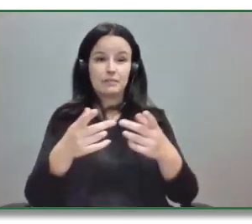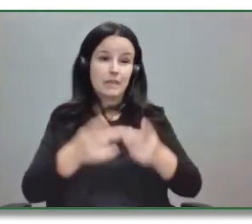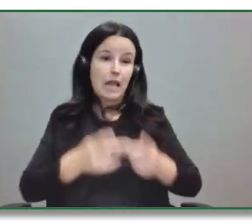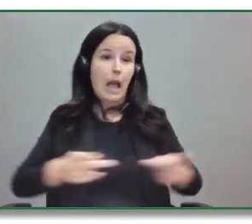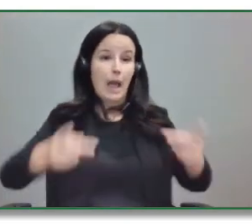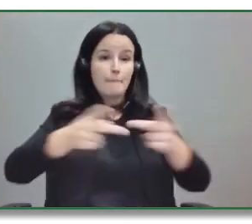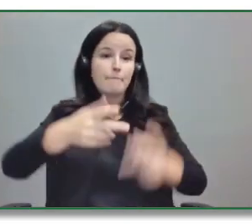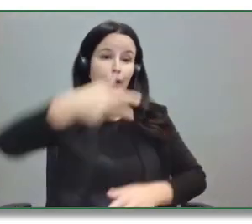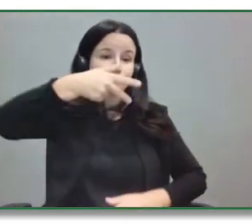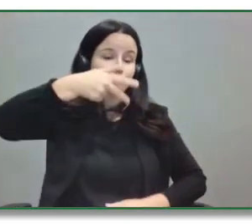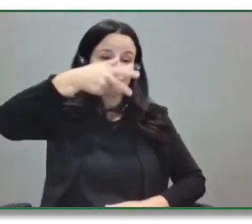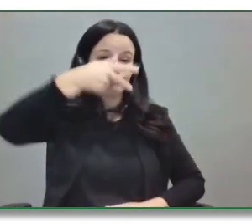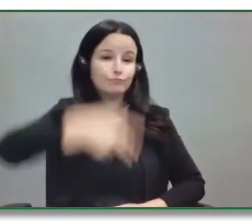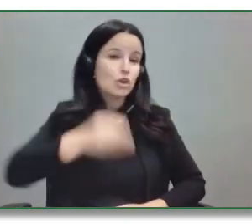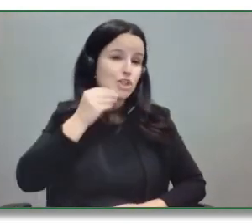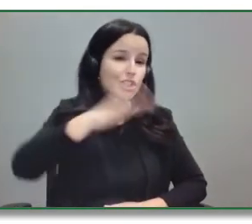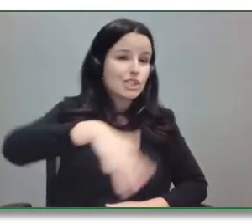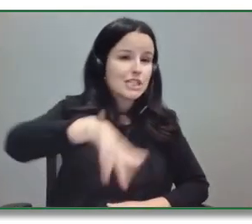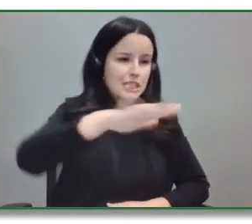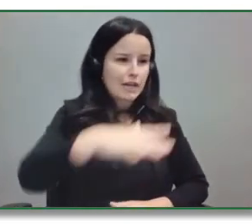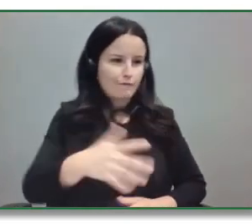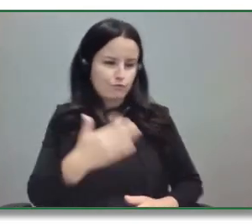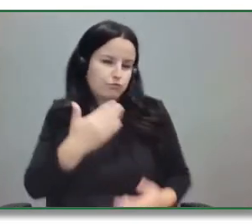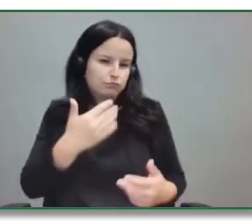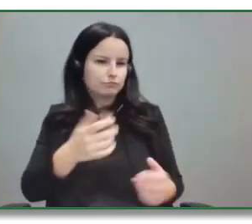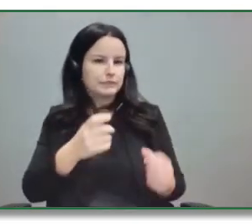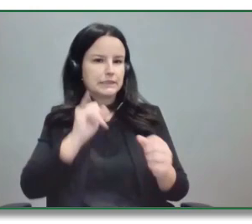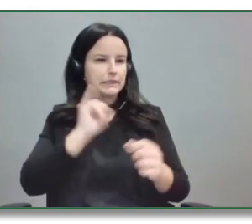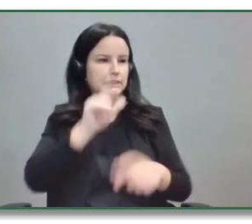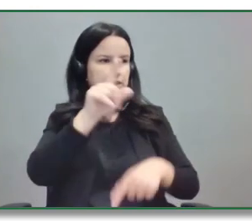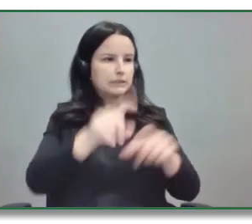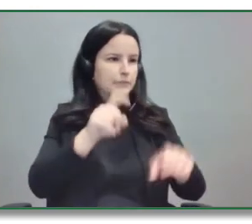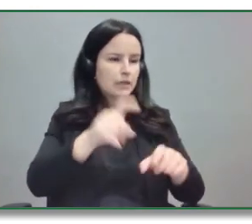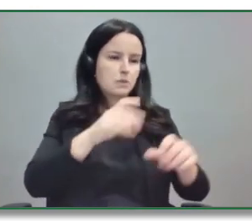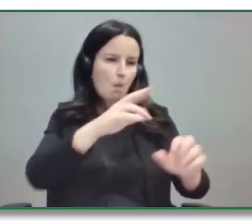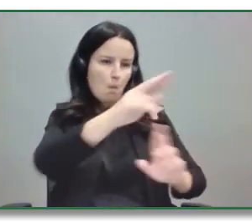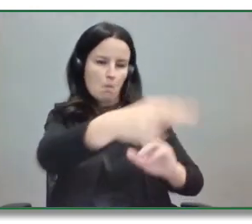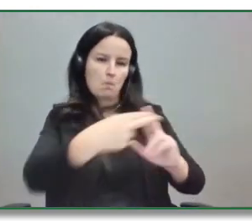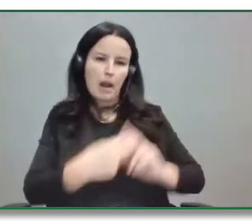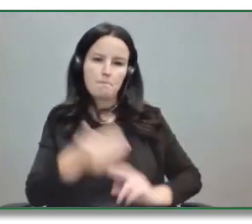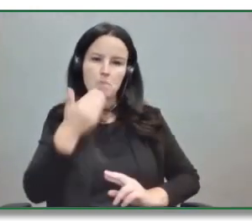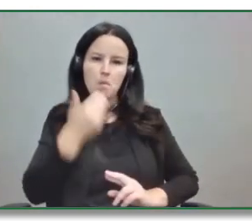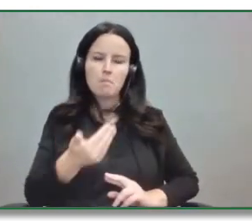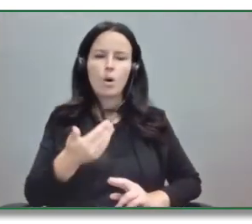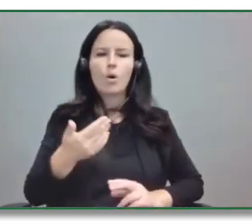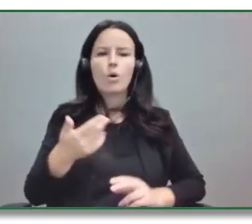parc, quant aux questions d'accessibilité. Est-ce que le parc ou ces